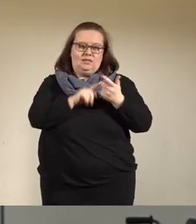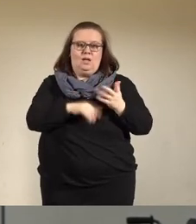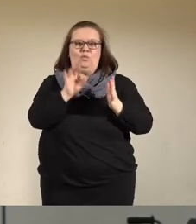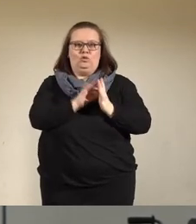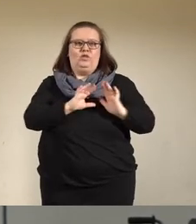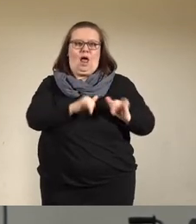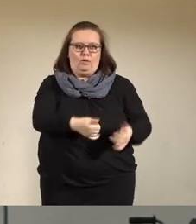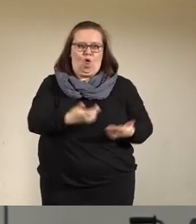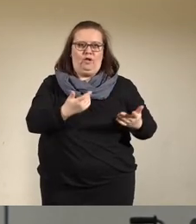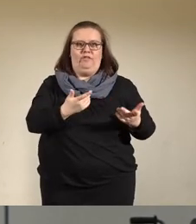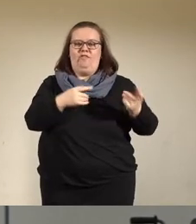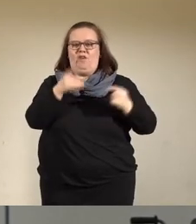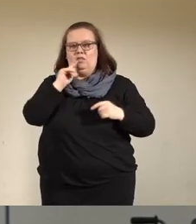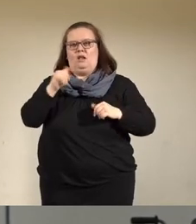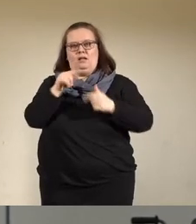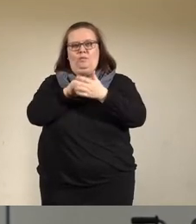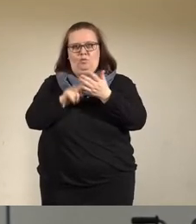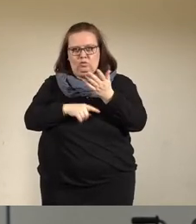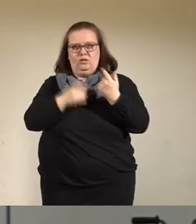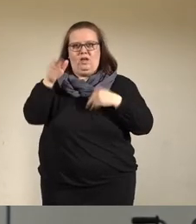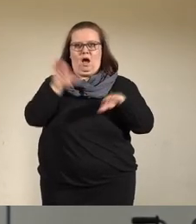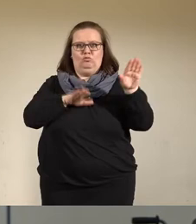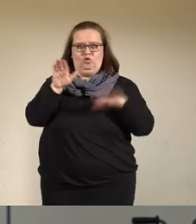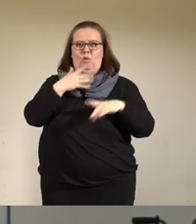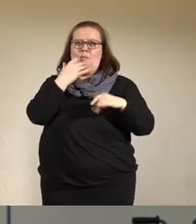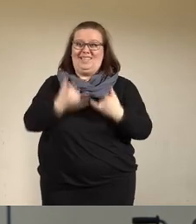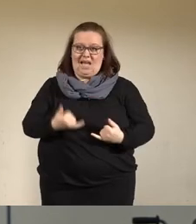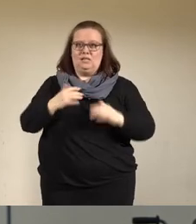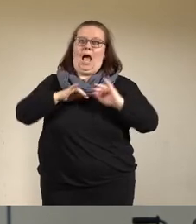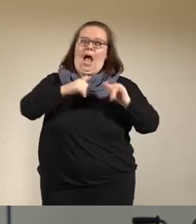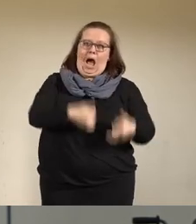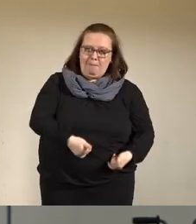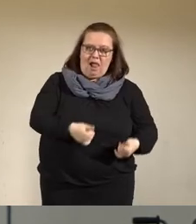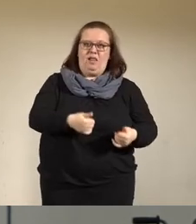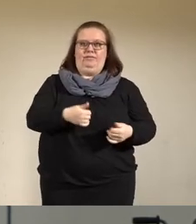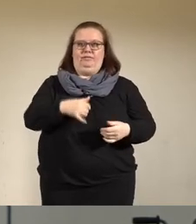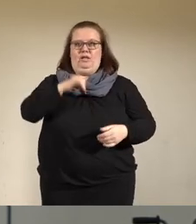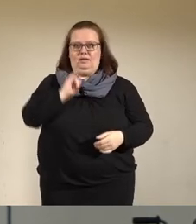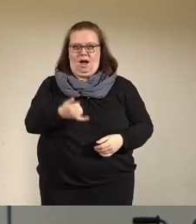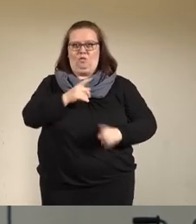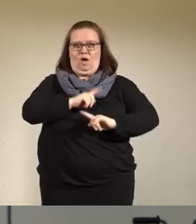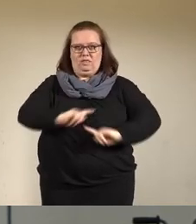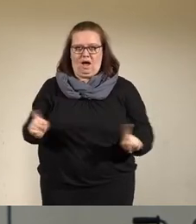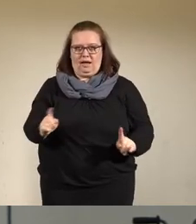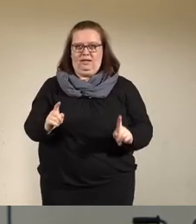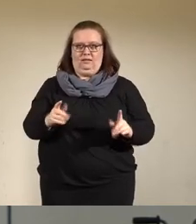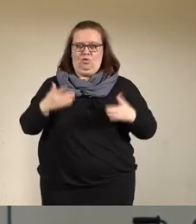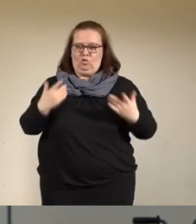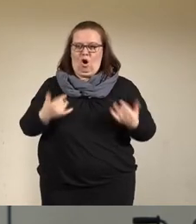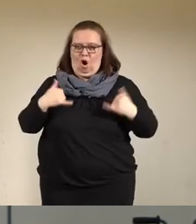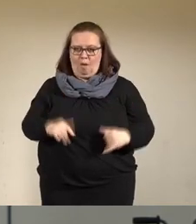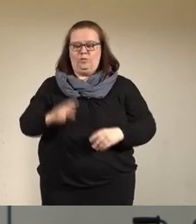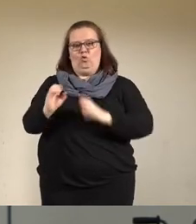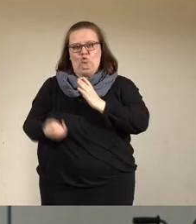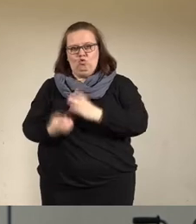Punkten wird abgeholfen, bei dem jeweiligen Punkt darüber abstimmen lassen, ob wir dem jetzt abhelfen wollen, so wie es im Ausschussvotum steht, oder ob wir noch über